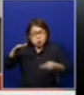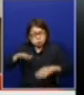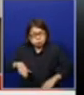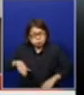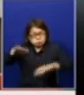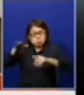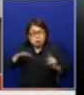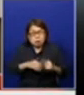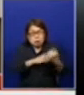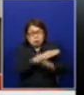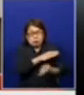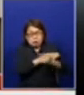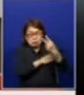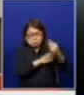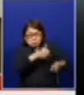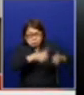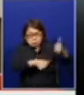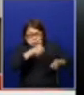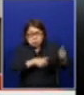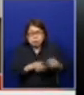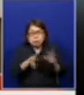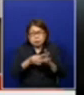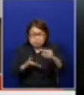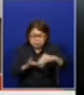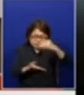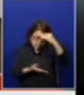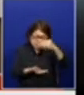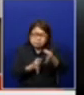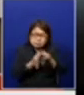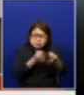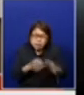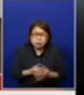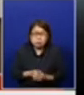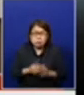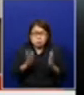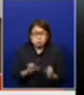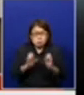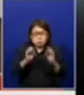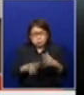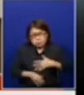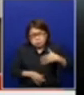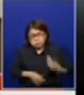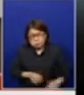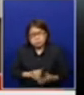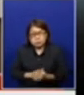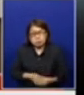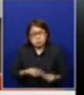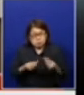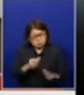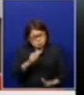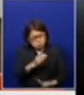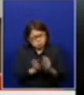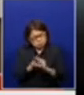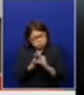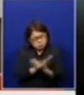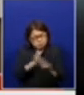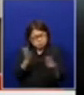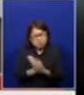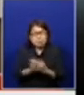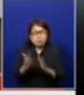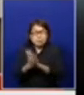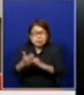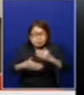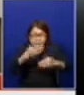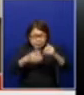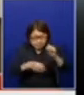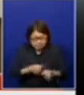ได้ที่ผมบอกเหมือนเรื่องการเรียนตะเกียเอาครูผมเป็นตาบาปให้โอกาสการพัฒนาประเทศแต่ผมตัดสินใจย